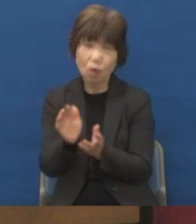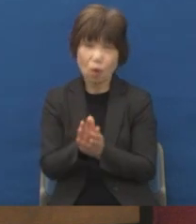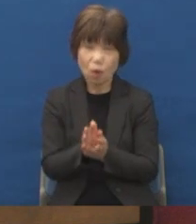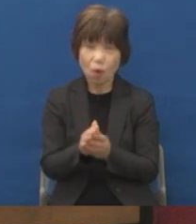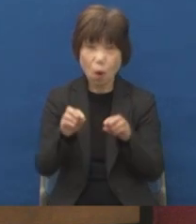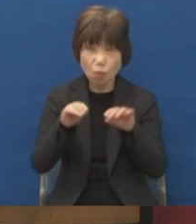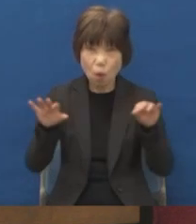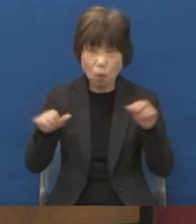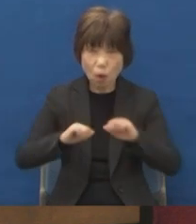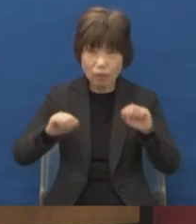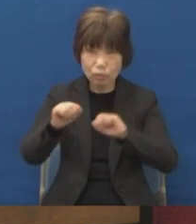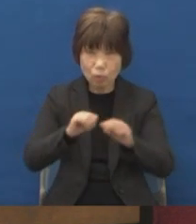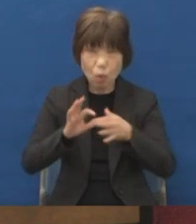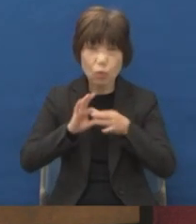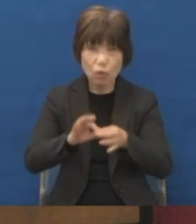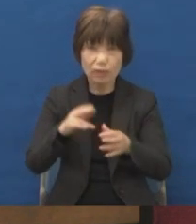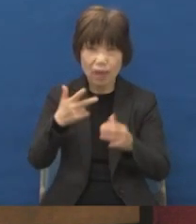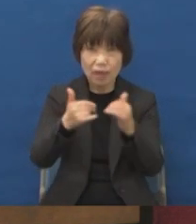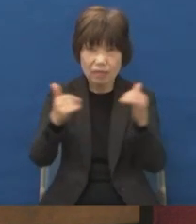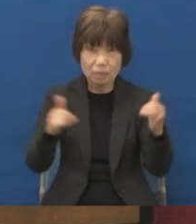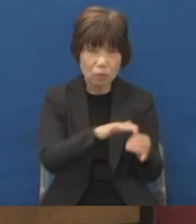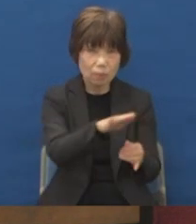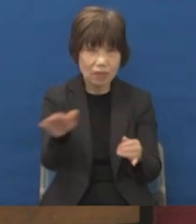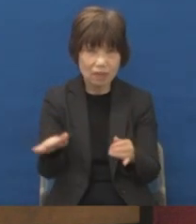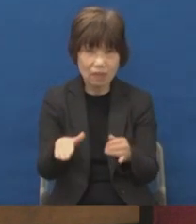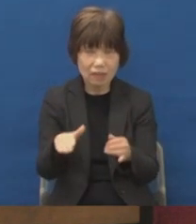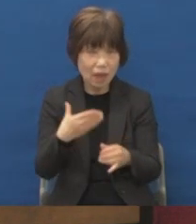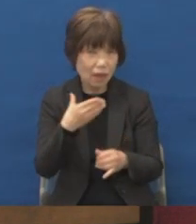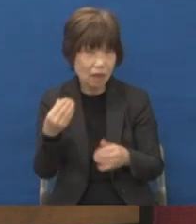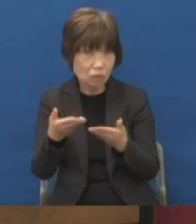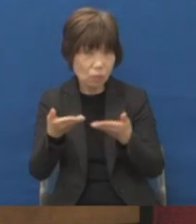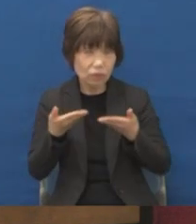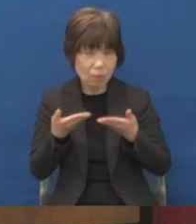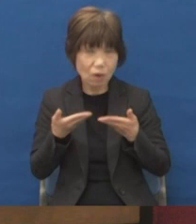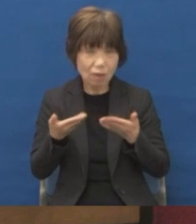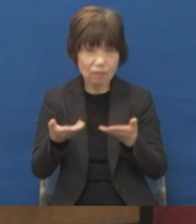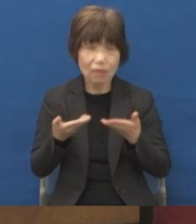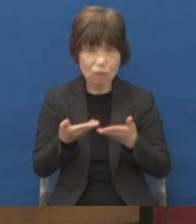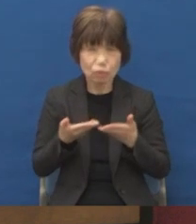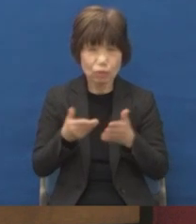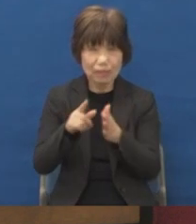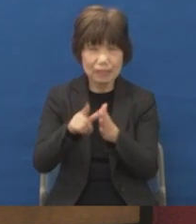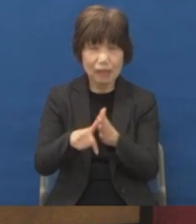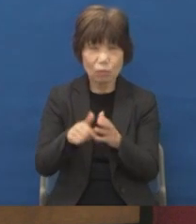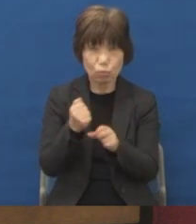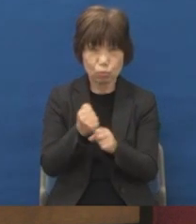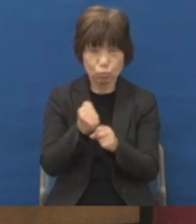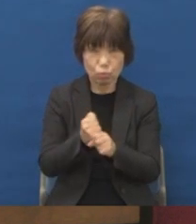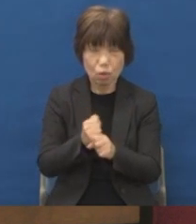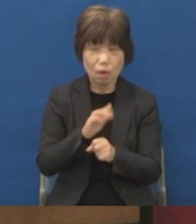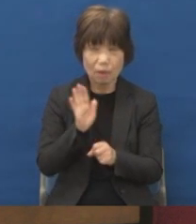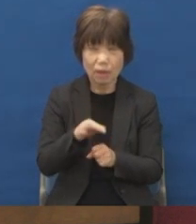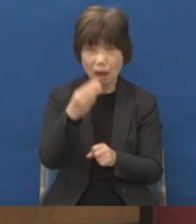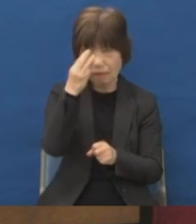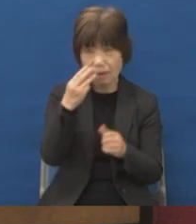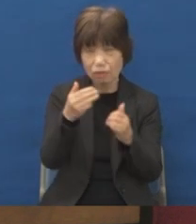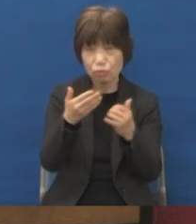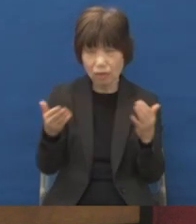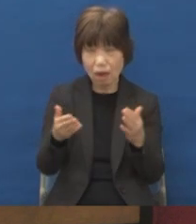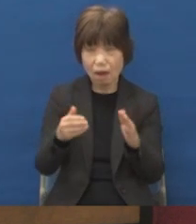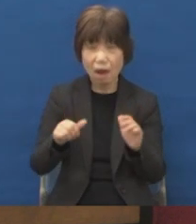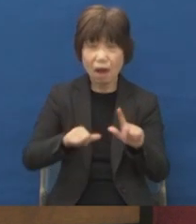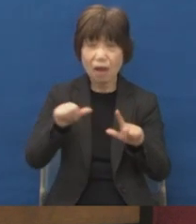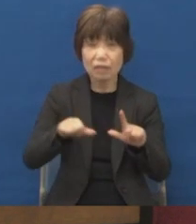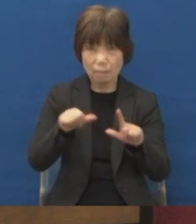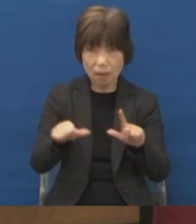動を通して市民の皆様に関心を持っていただく機会を作ること、今後芸術家やアニメキャラクターと